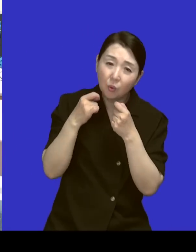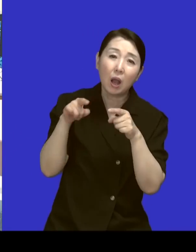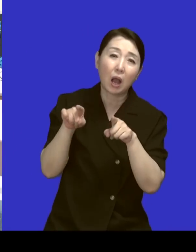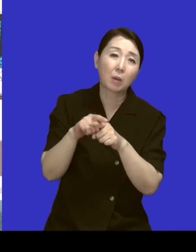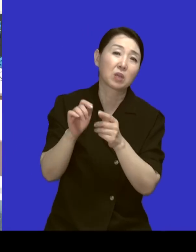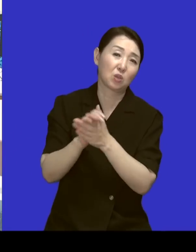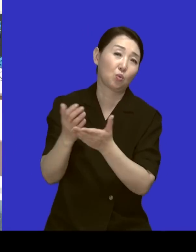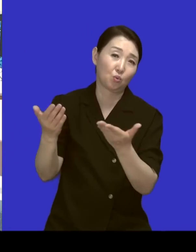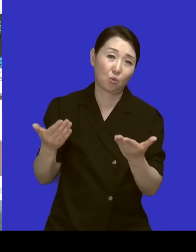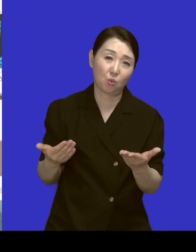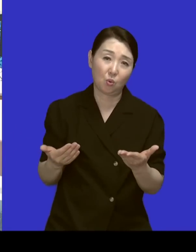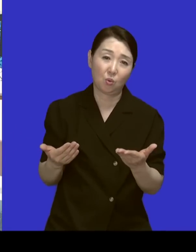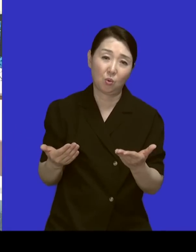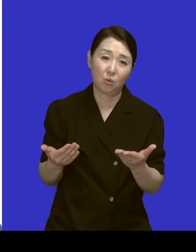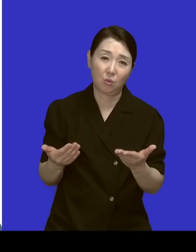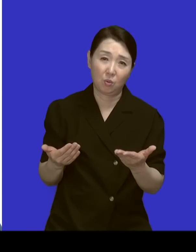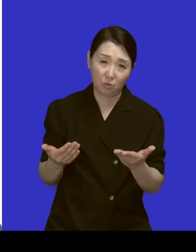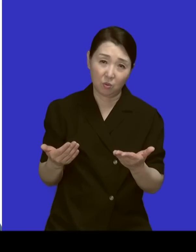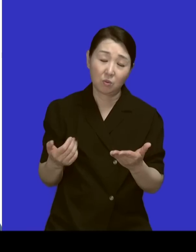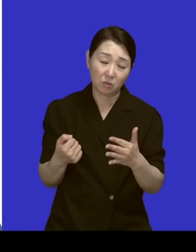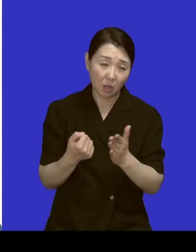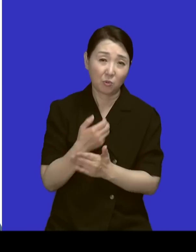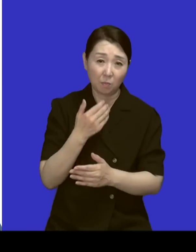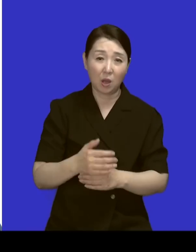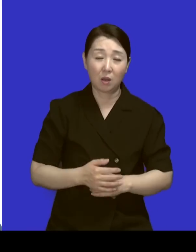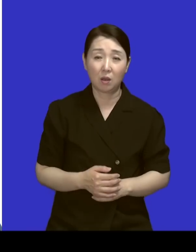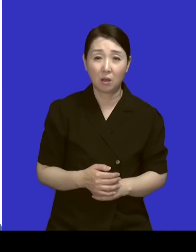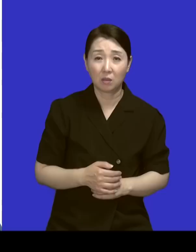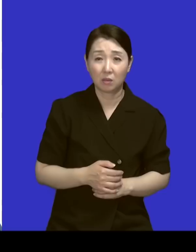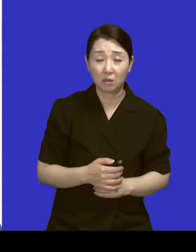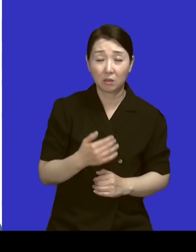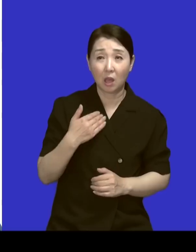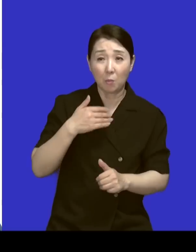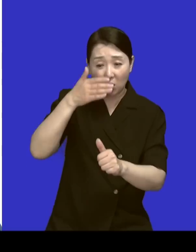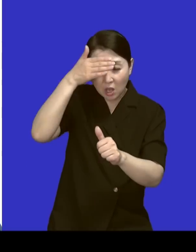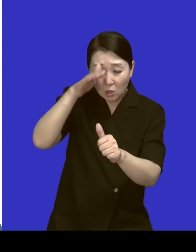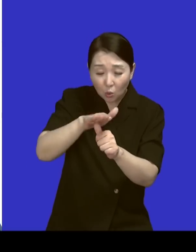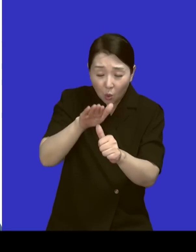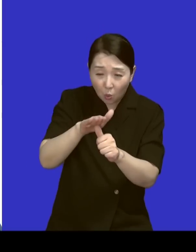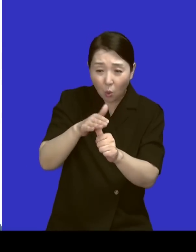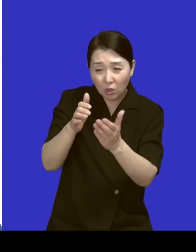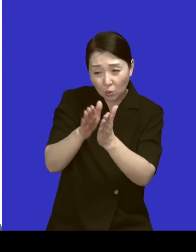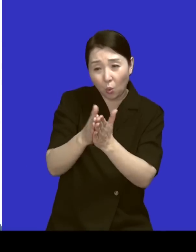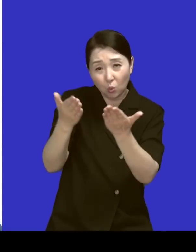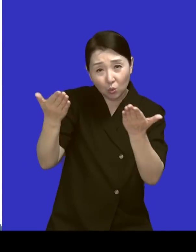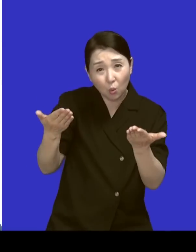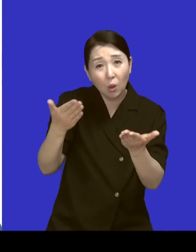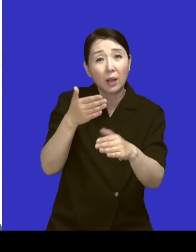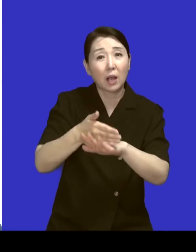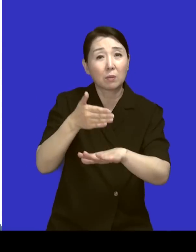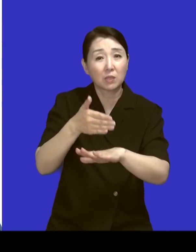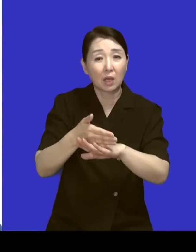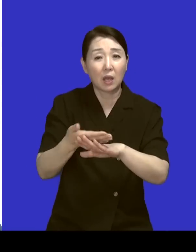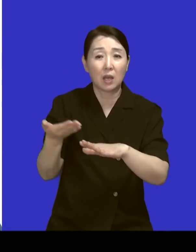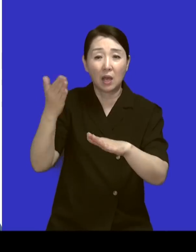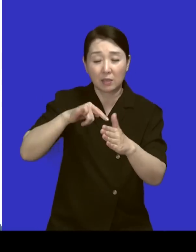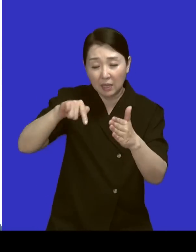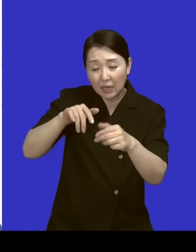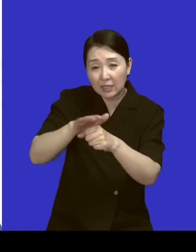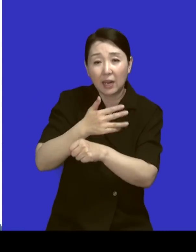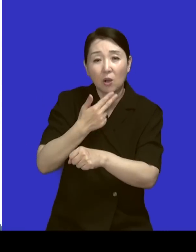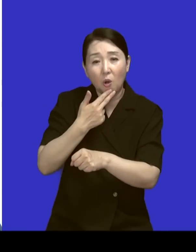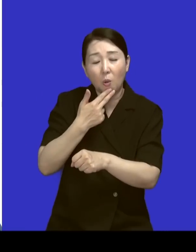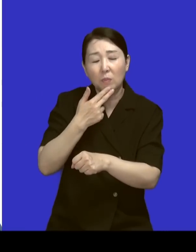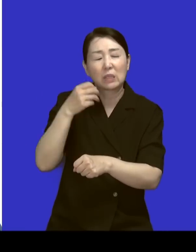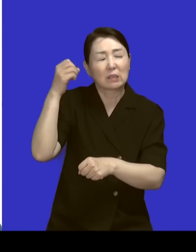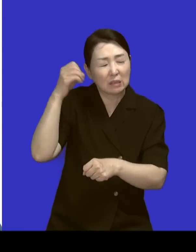기도해주고 저 머리에 손을 얹고 기도해주는 분들도 물론 감사하지만 네네. 그 안에 사랑이 없으면 그건